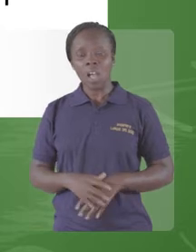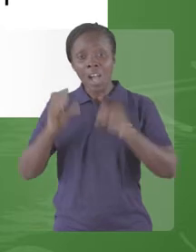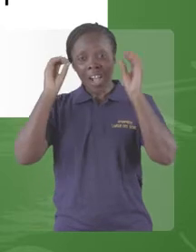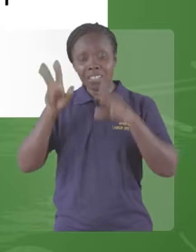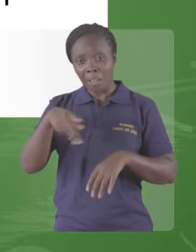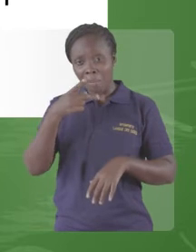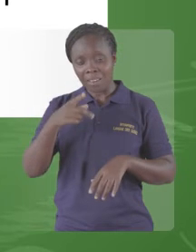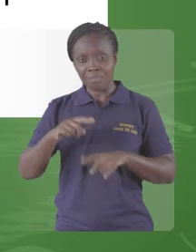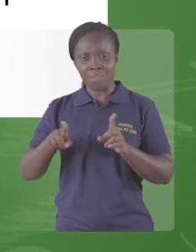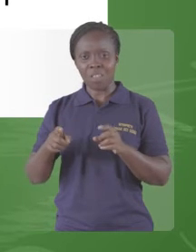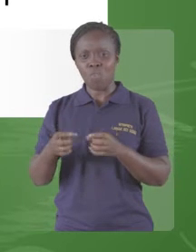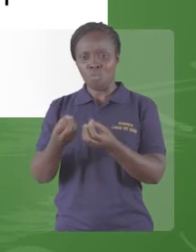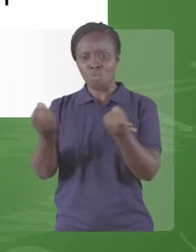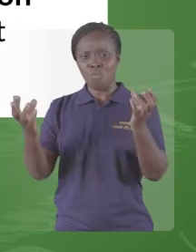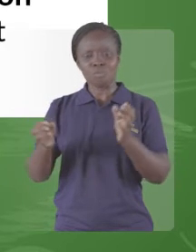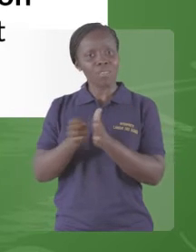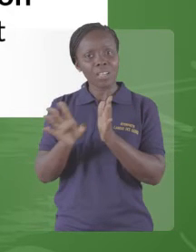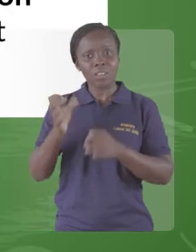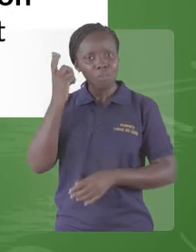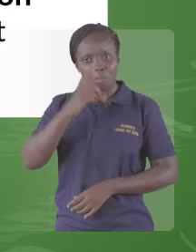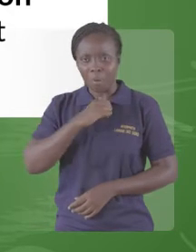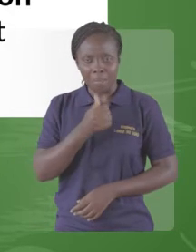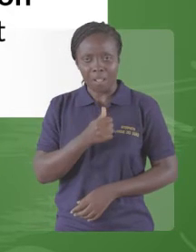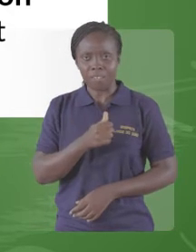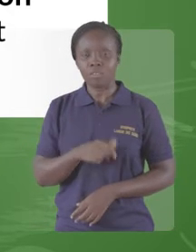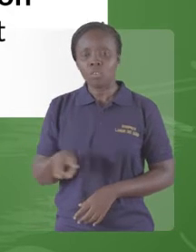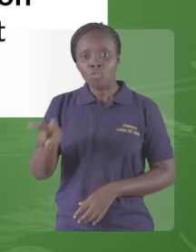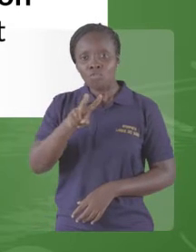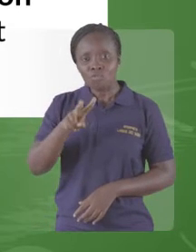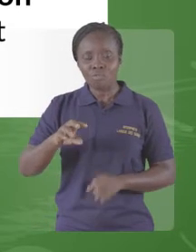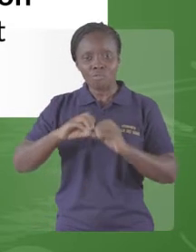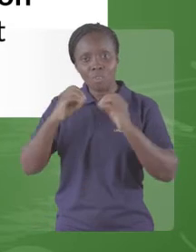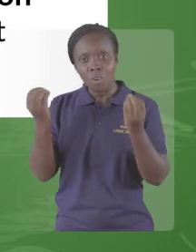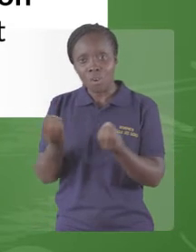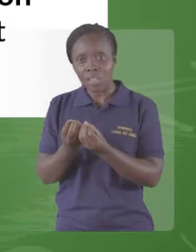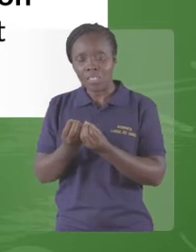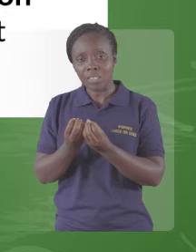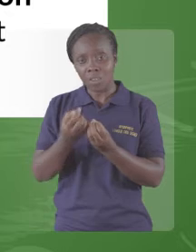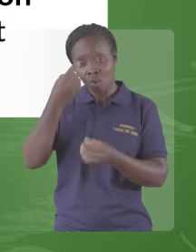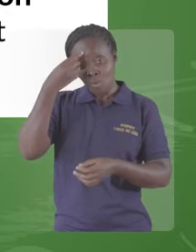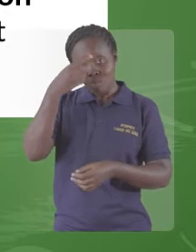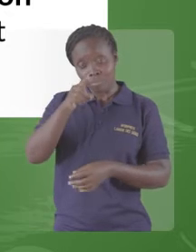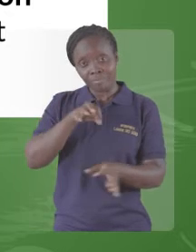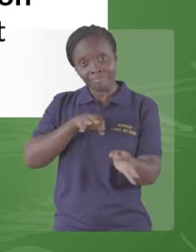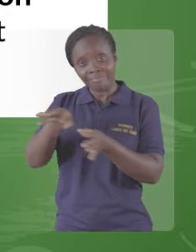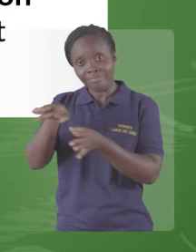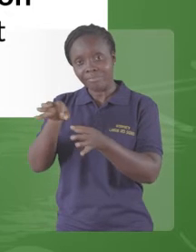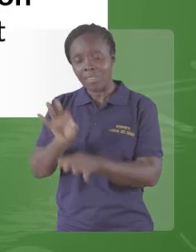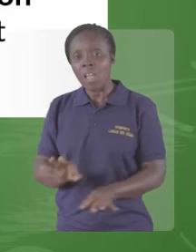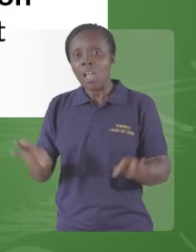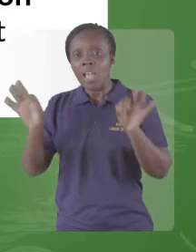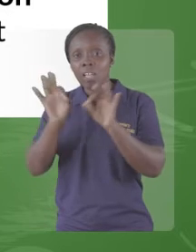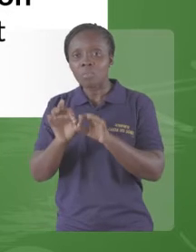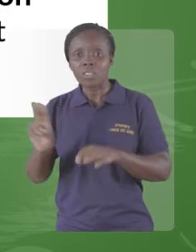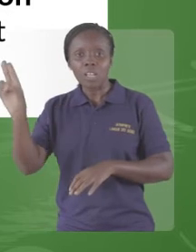comprise par la plupart des élèves. Vous vous organisez pour expliquer l'importance